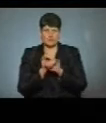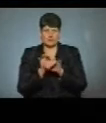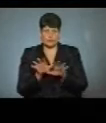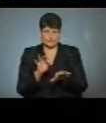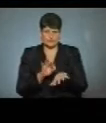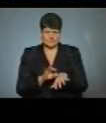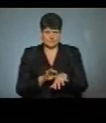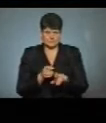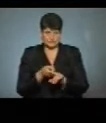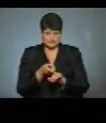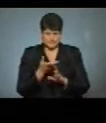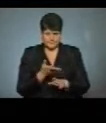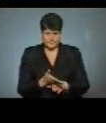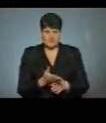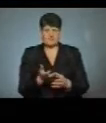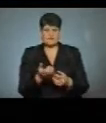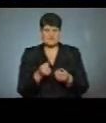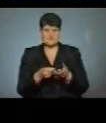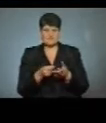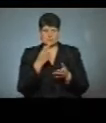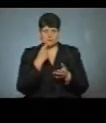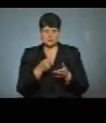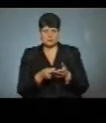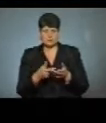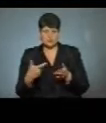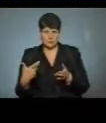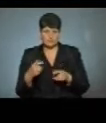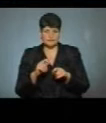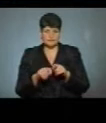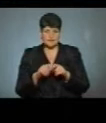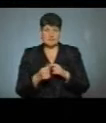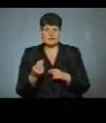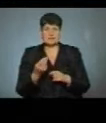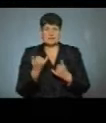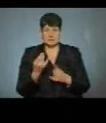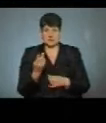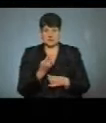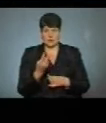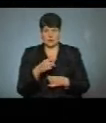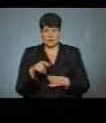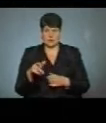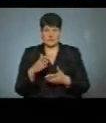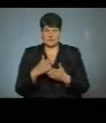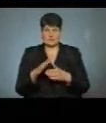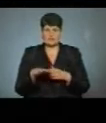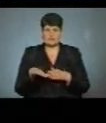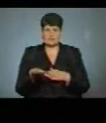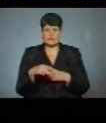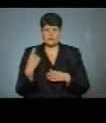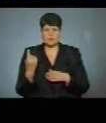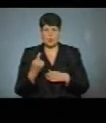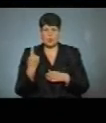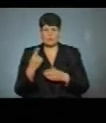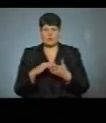запитання. Відібраний матеріал для лабораторного дослідження. Зараз ці двоє хворих знаходяться на території в області